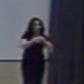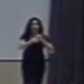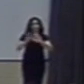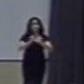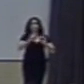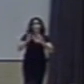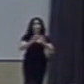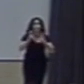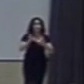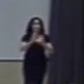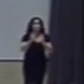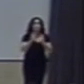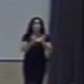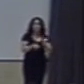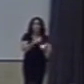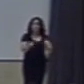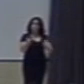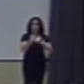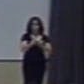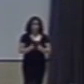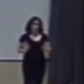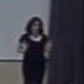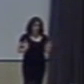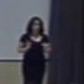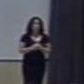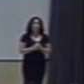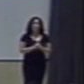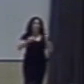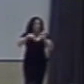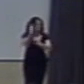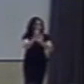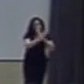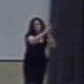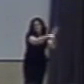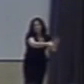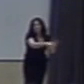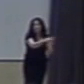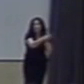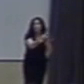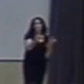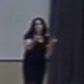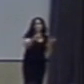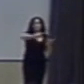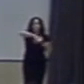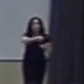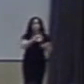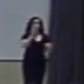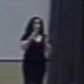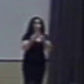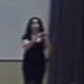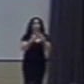primer any vam sentir que nosaltres som gent que la majoria ens movem bastant per la xarxa i tal, ens havíem conegut i